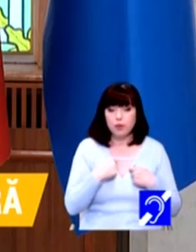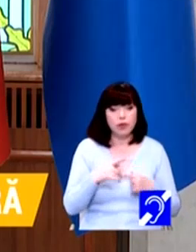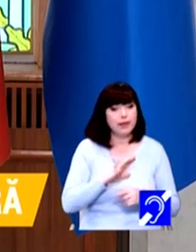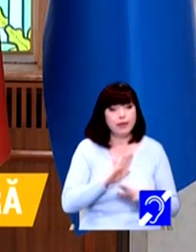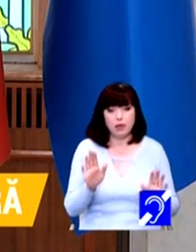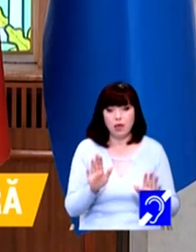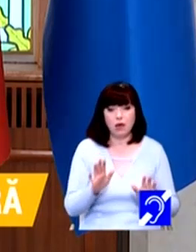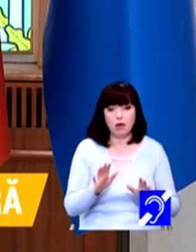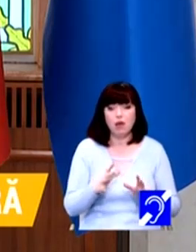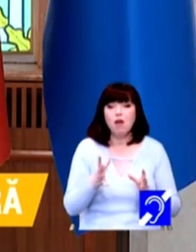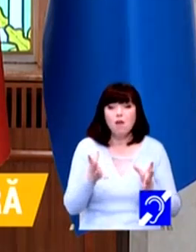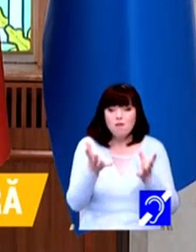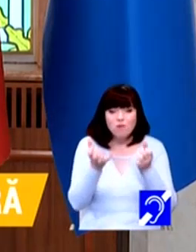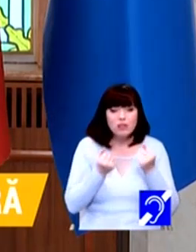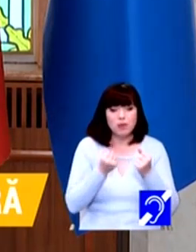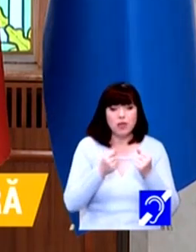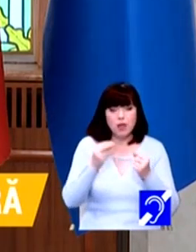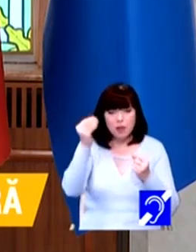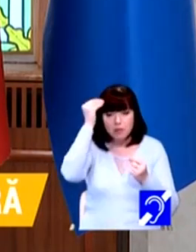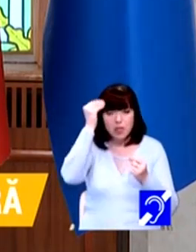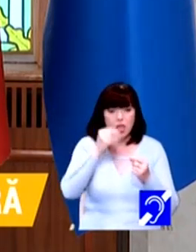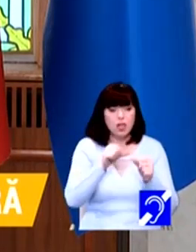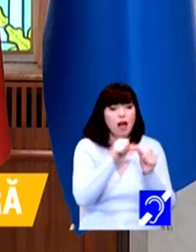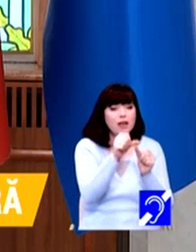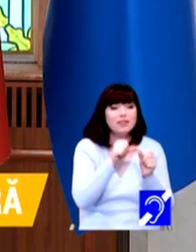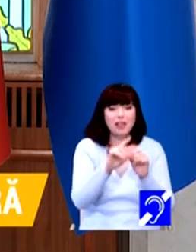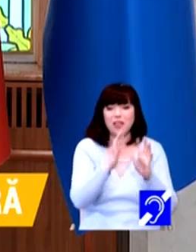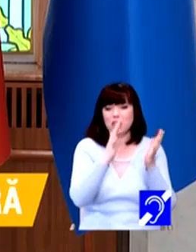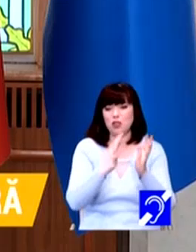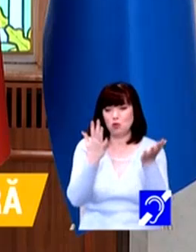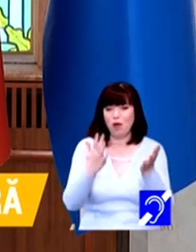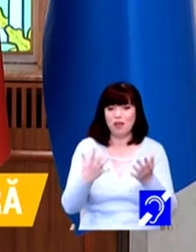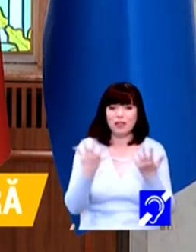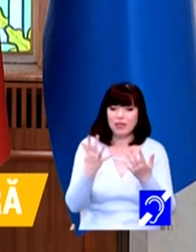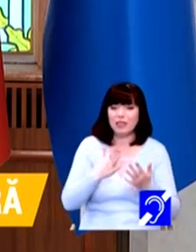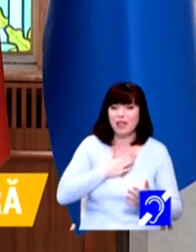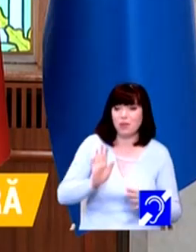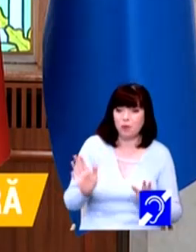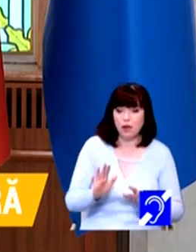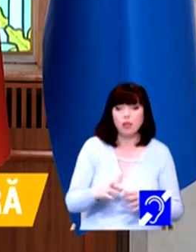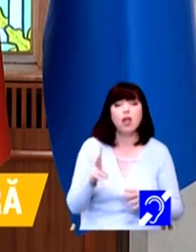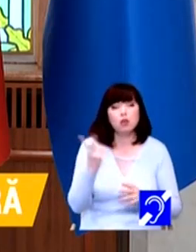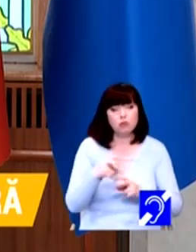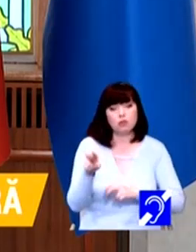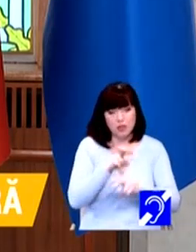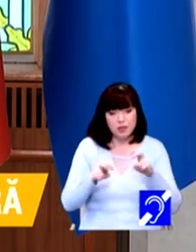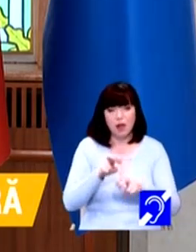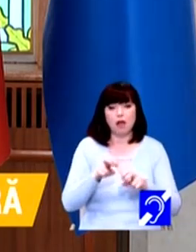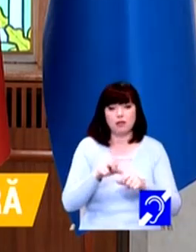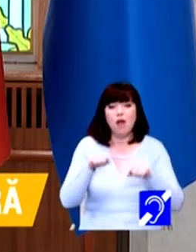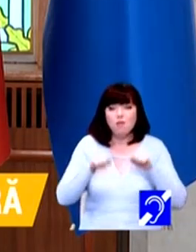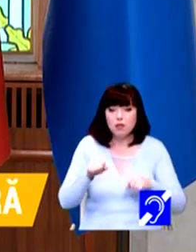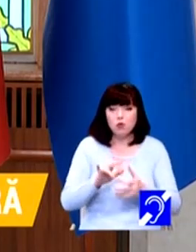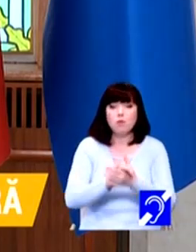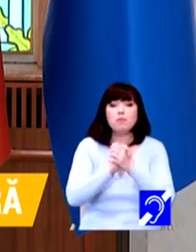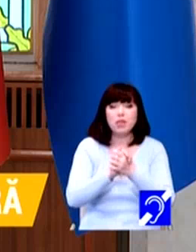generalizăm incidente izolate sau unele situații de conflict, dar să căutăm soluții pașnice pentru